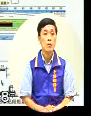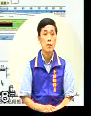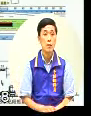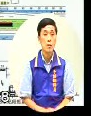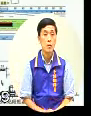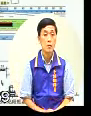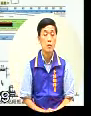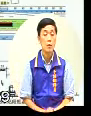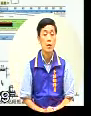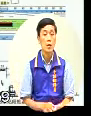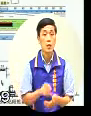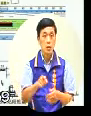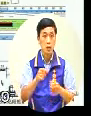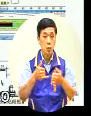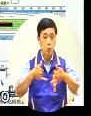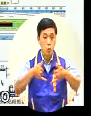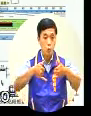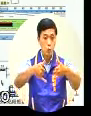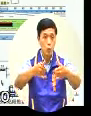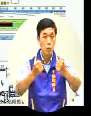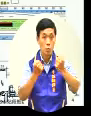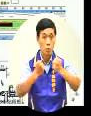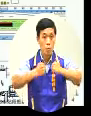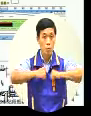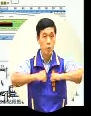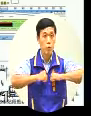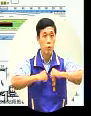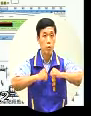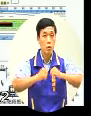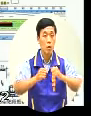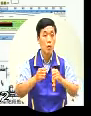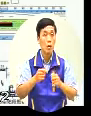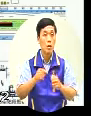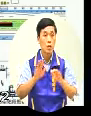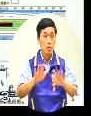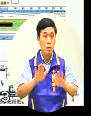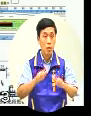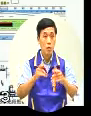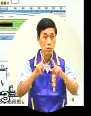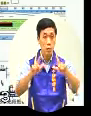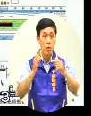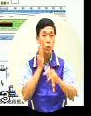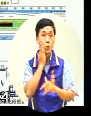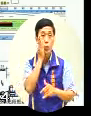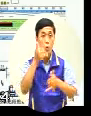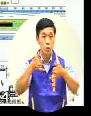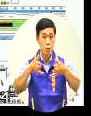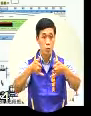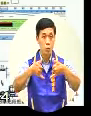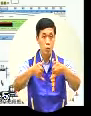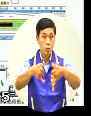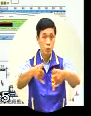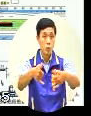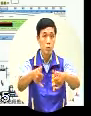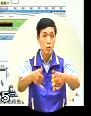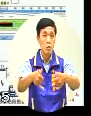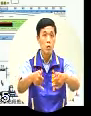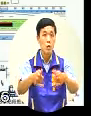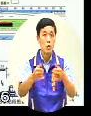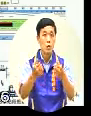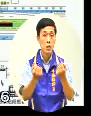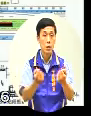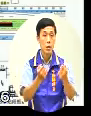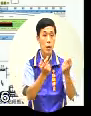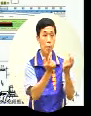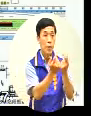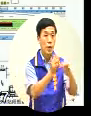个宽度势必我们已经可以想象到了，因为现在目前大顺路也是在我们北左